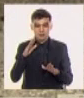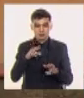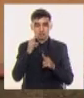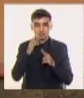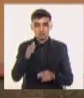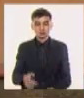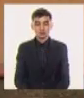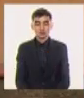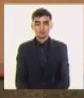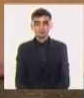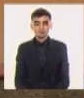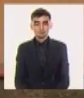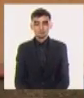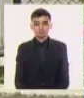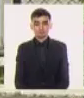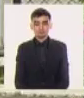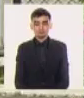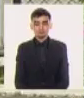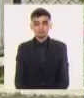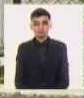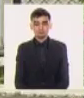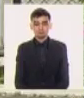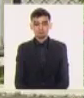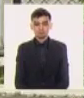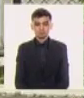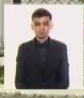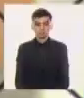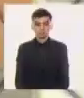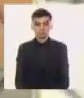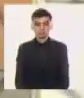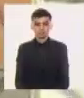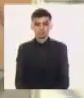Жанна Рахимжанова, Елена Меньшова, Владислав Шишко, Информбюро, Алматы.